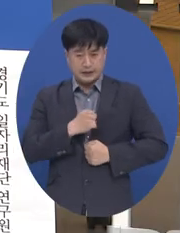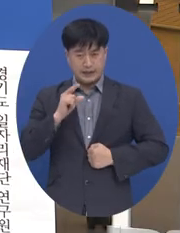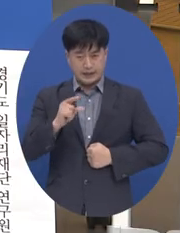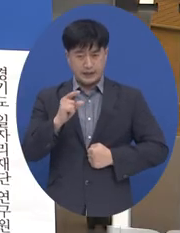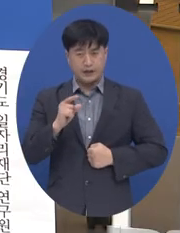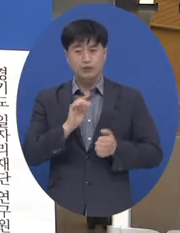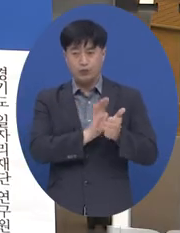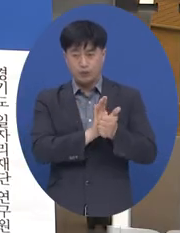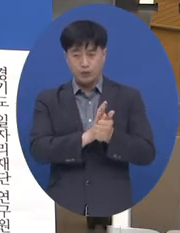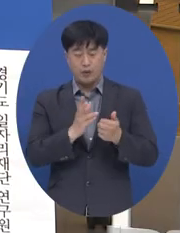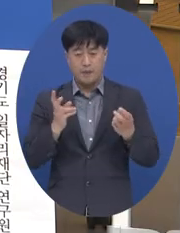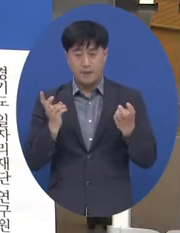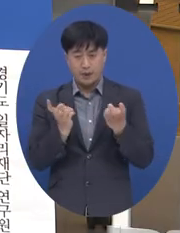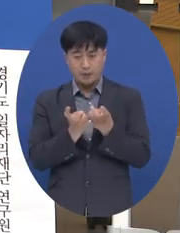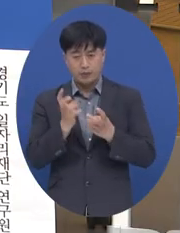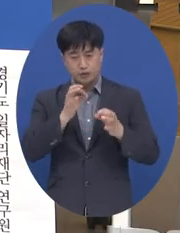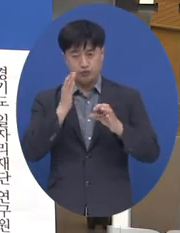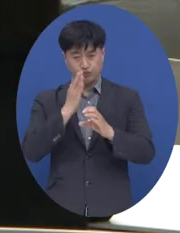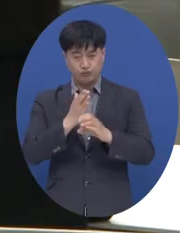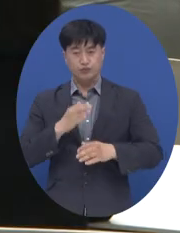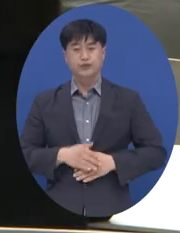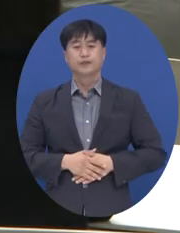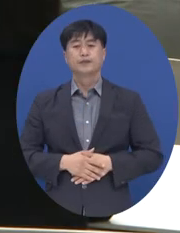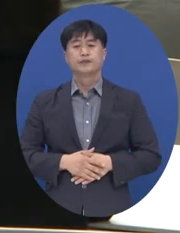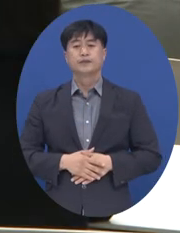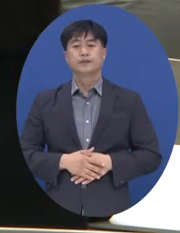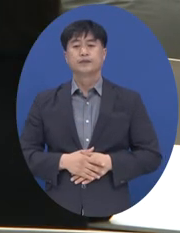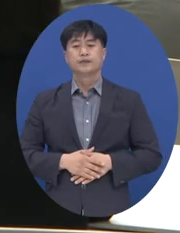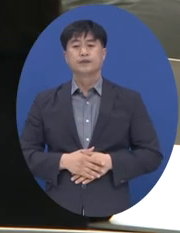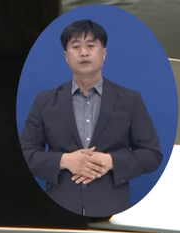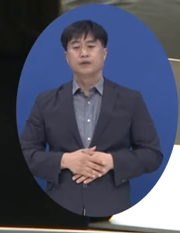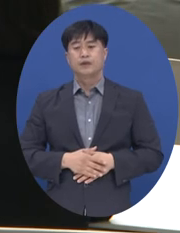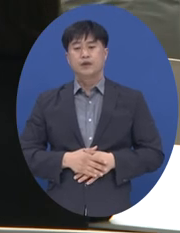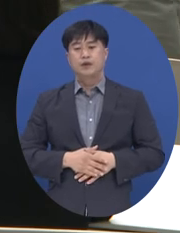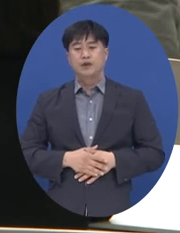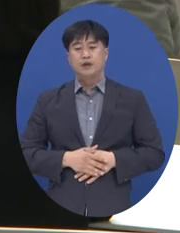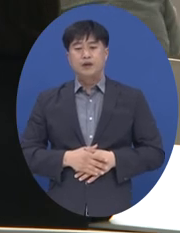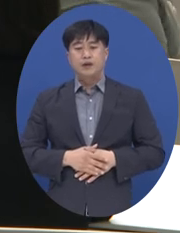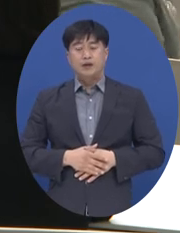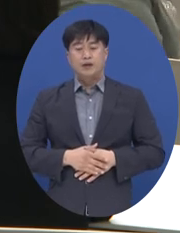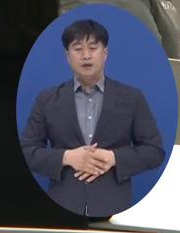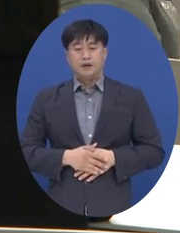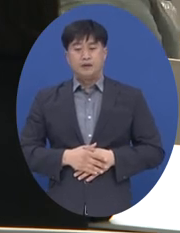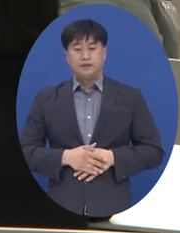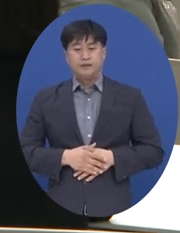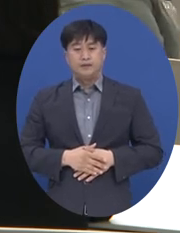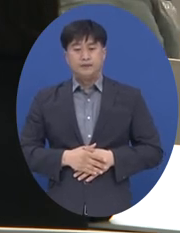수 있는 지원 방안을 구상하고 있습니다. 경기 CCTV 최창순입니다.